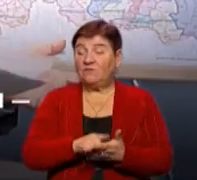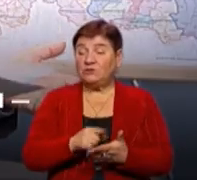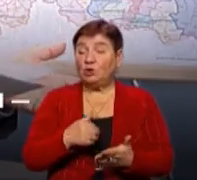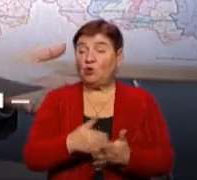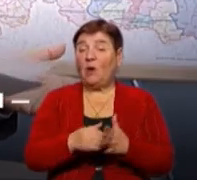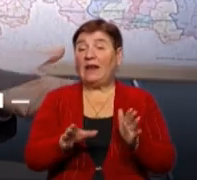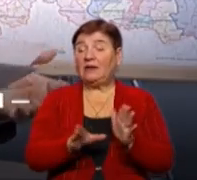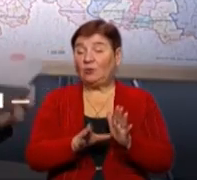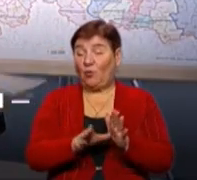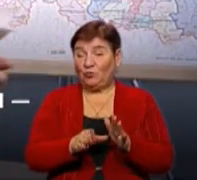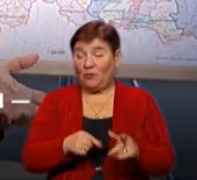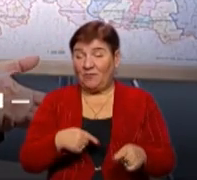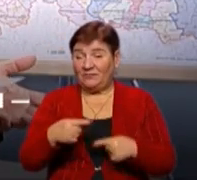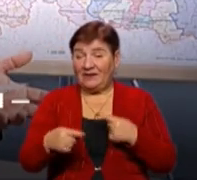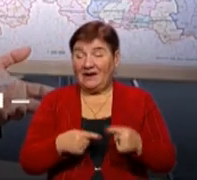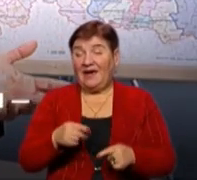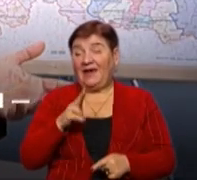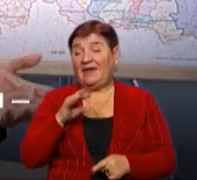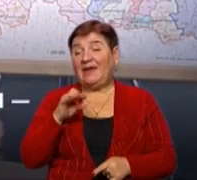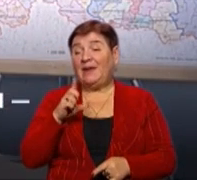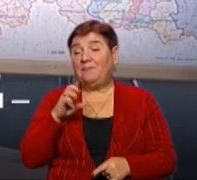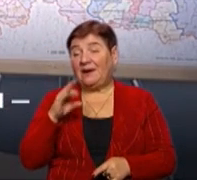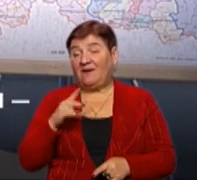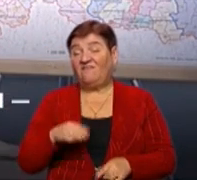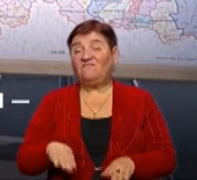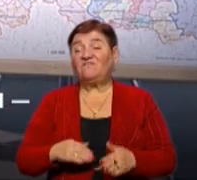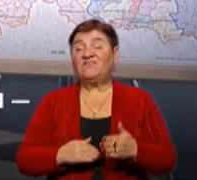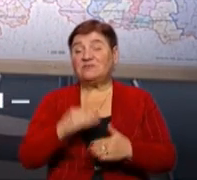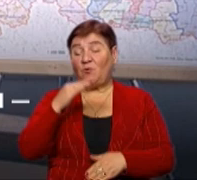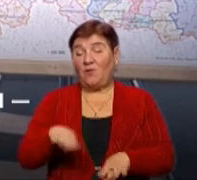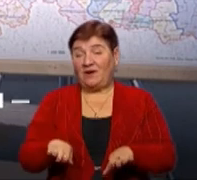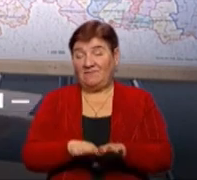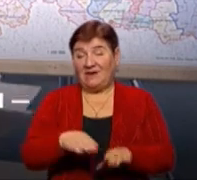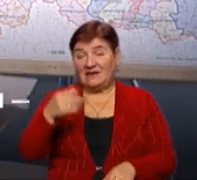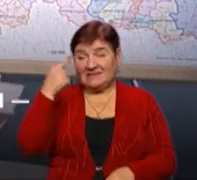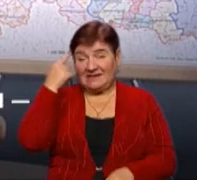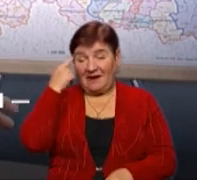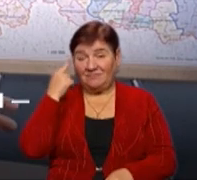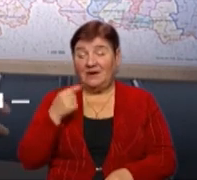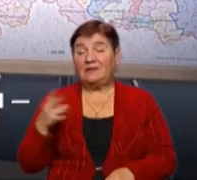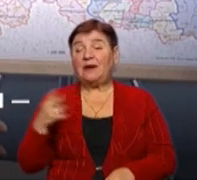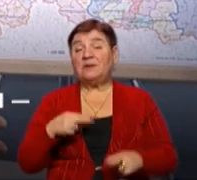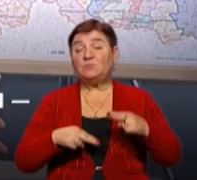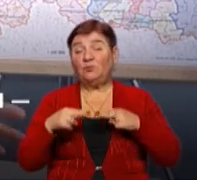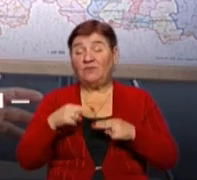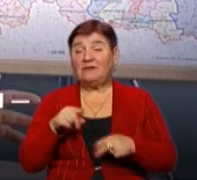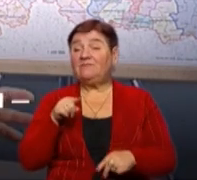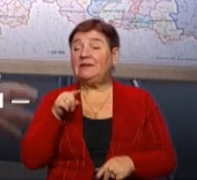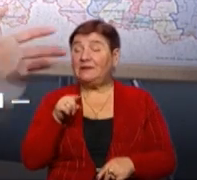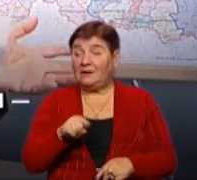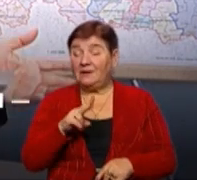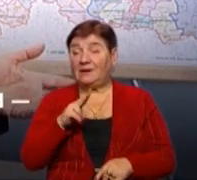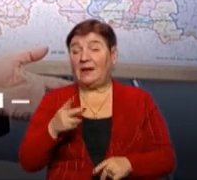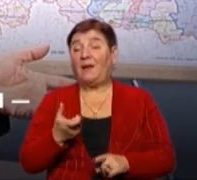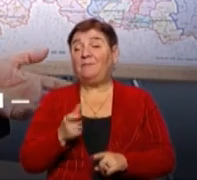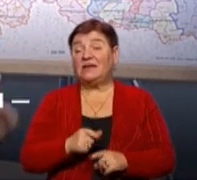до електронного врядування, аж до кібербезпеки. Це високого рівня знання, які потрібно здобувати від тих фахівців, які